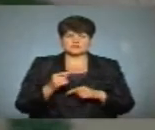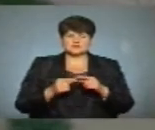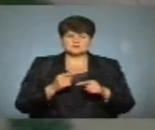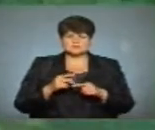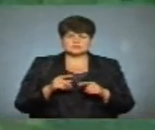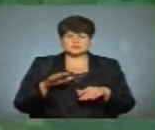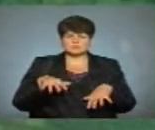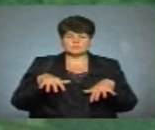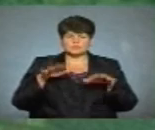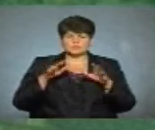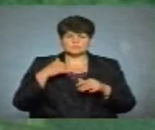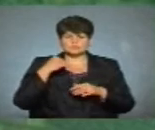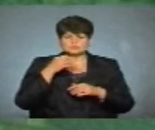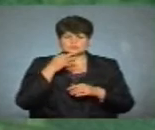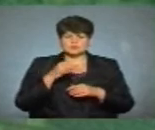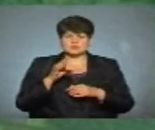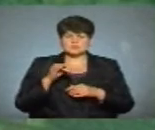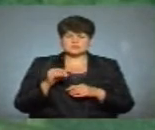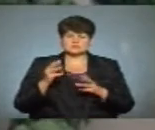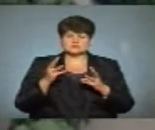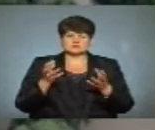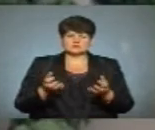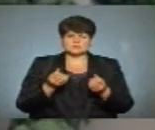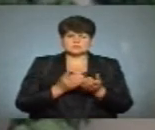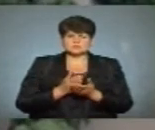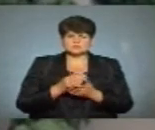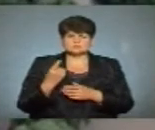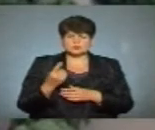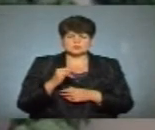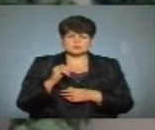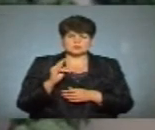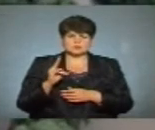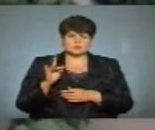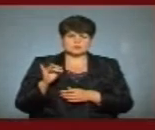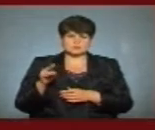трьох селах телефоном розповіла речниця пожежно-рятувальної служби області Ірина Крупа.